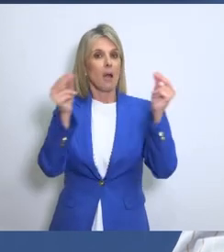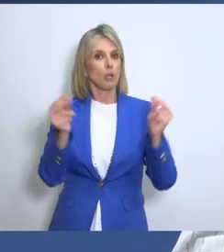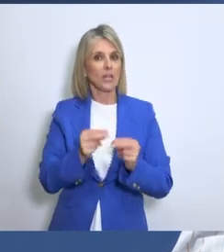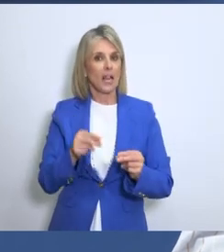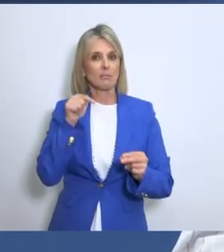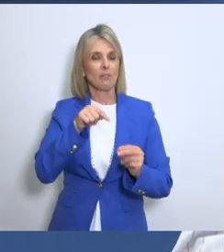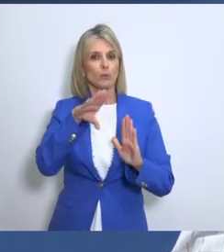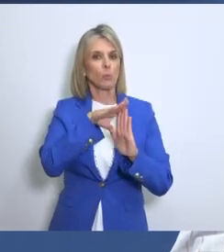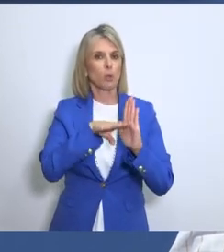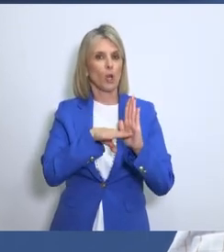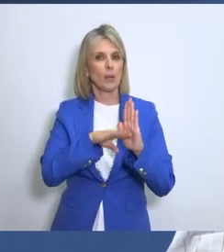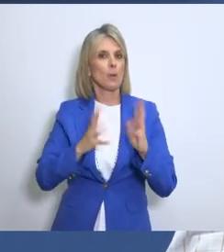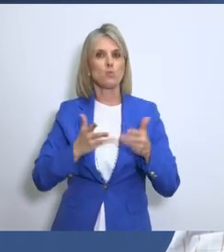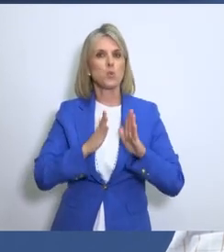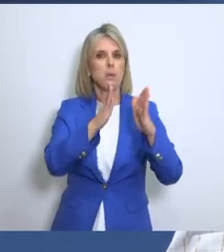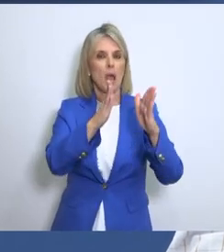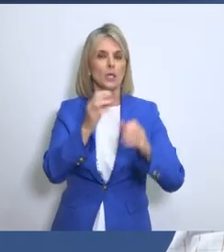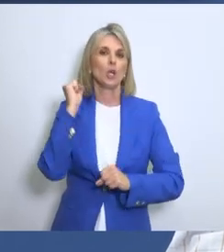σοσιαλισμό.